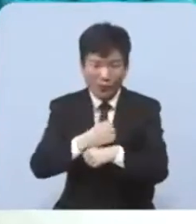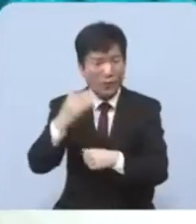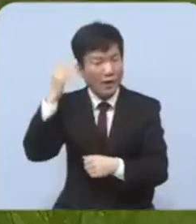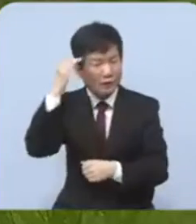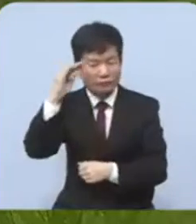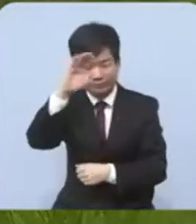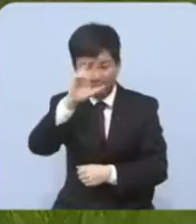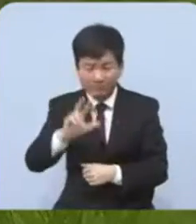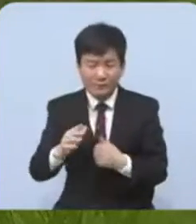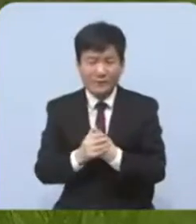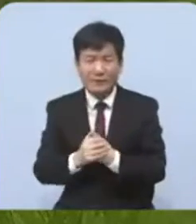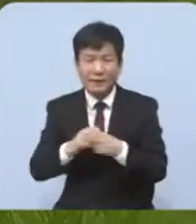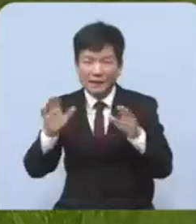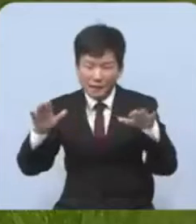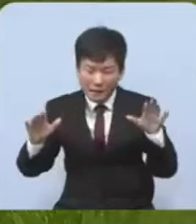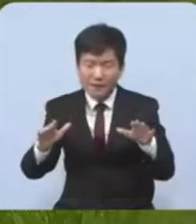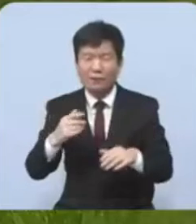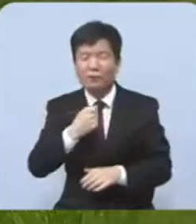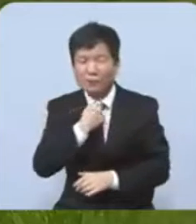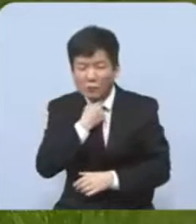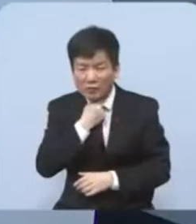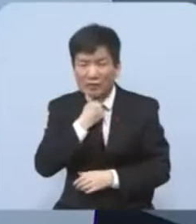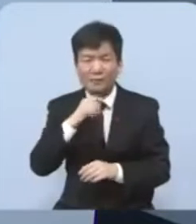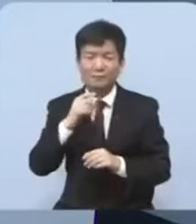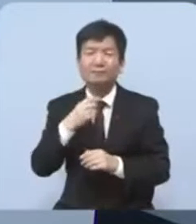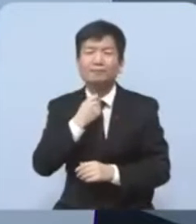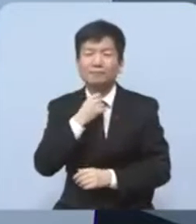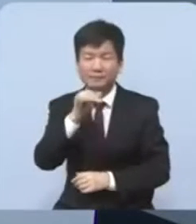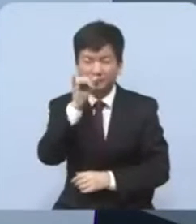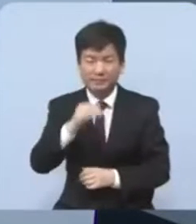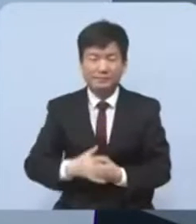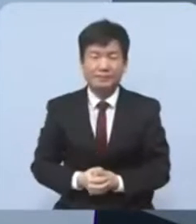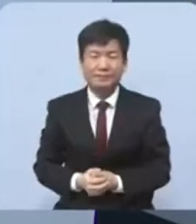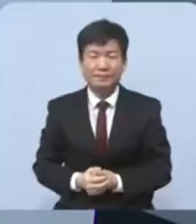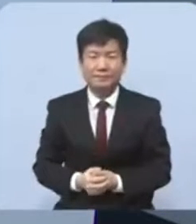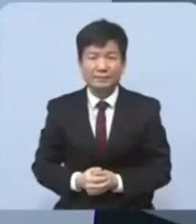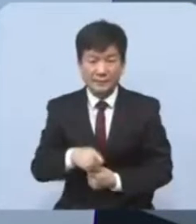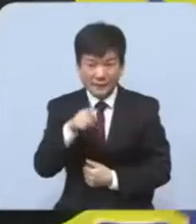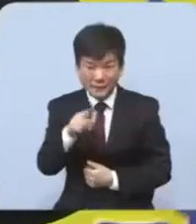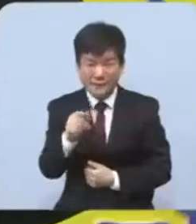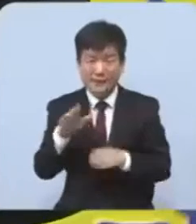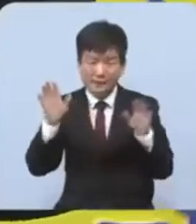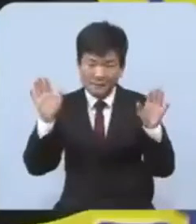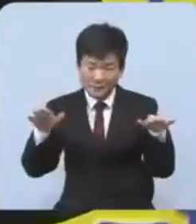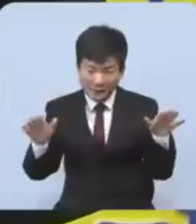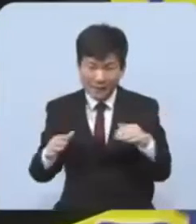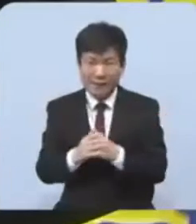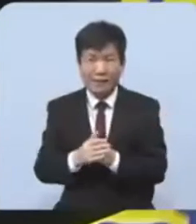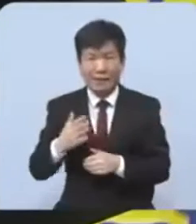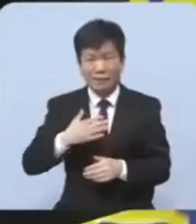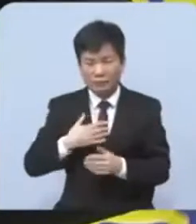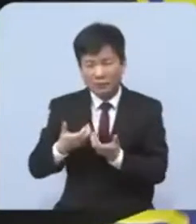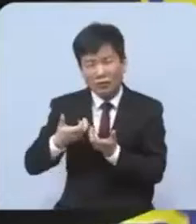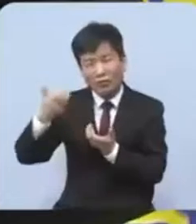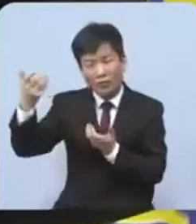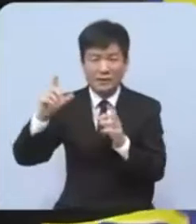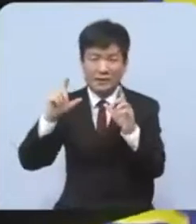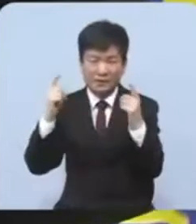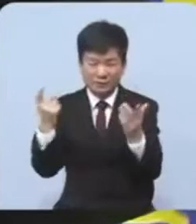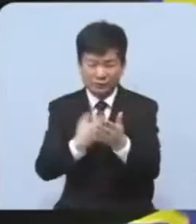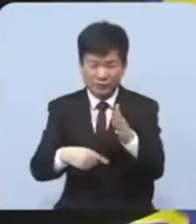전역에서 황 3가 날개 기원하는 염원 도 담겼습니다 이황 3 들이 이제는 우리 곁을 떠나지 않게